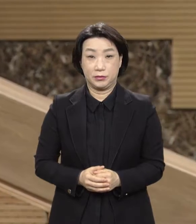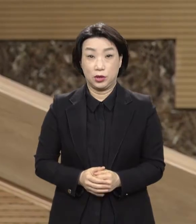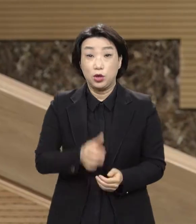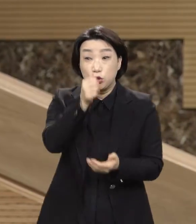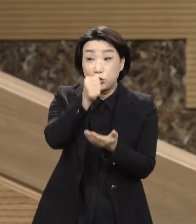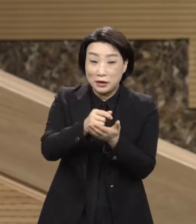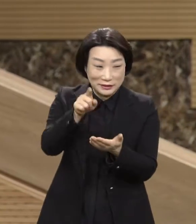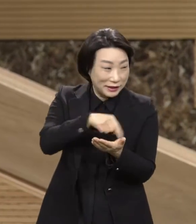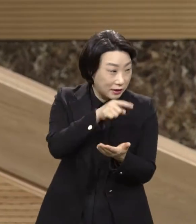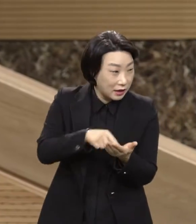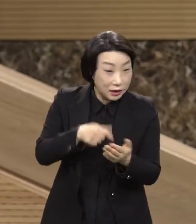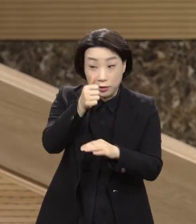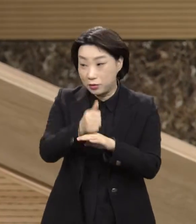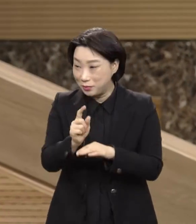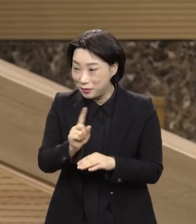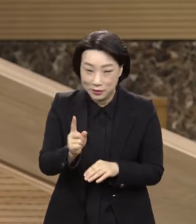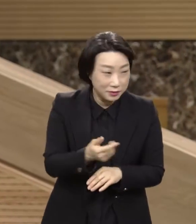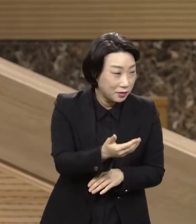죄값이 뭐요?